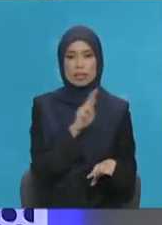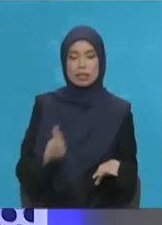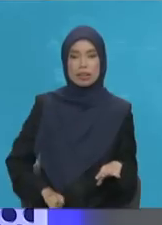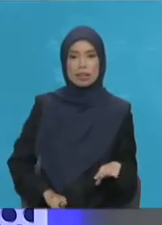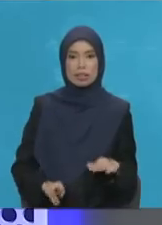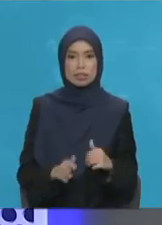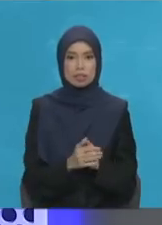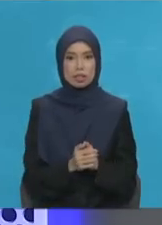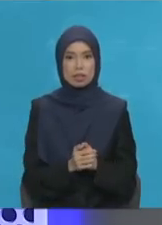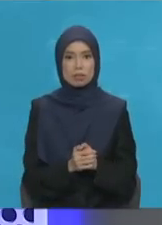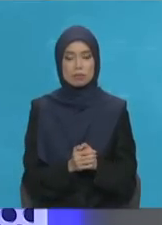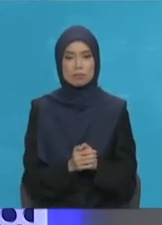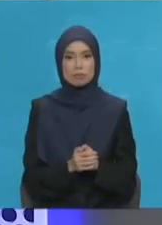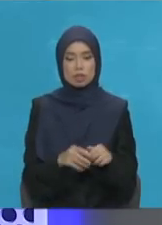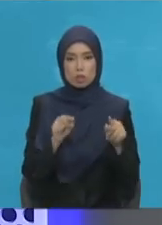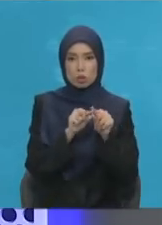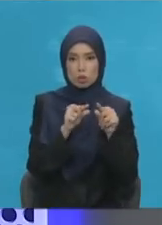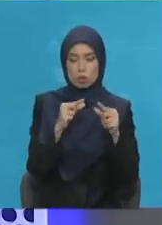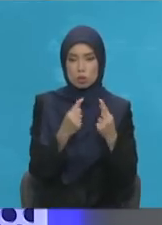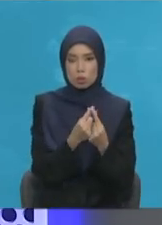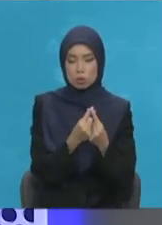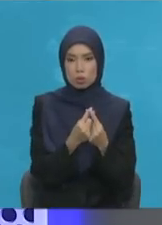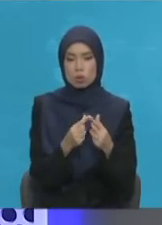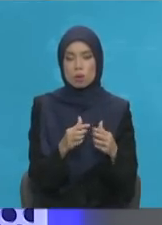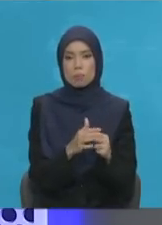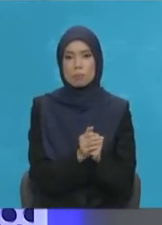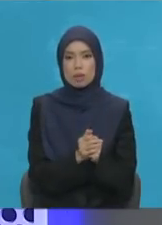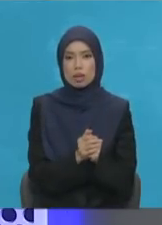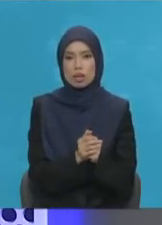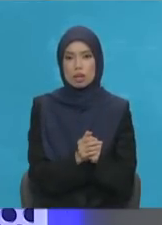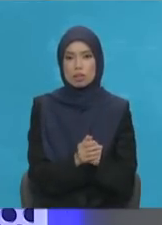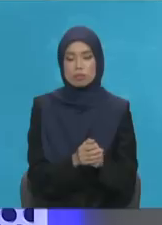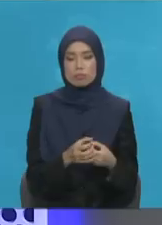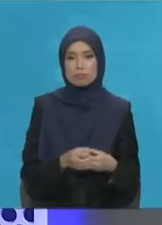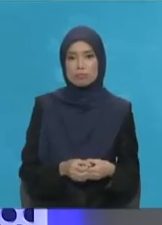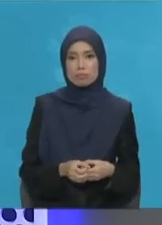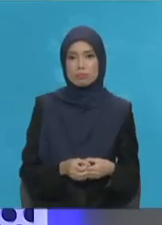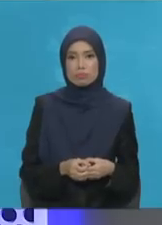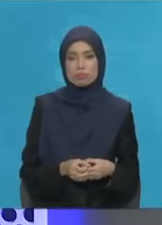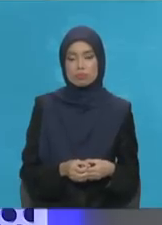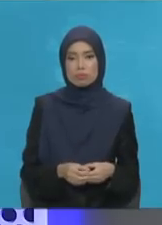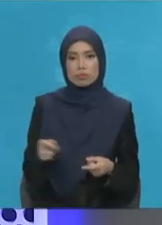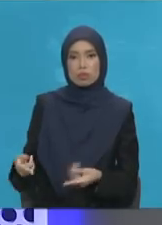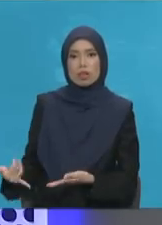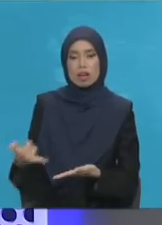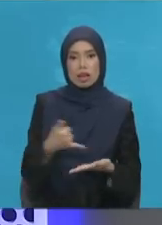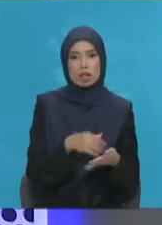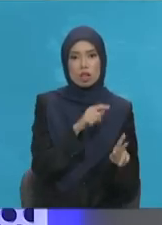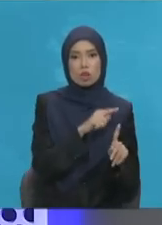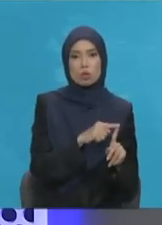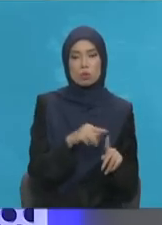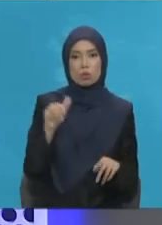Iman rombongan mengantar tanda diraja dan pertunangan diraja berangkat semula ke sana jerudung